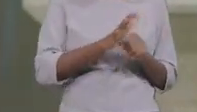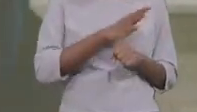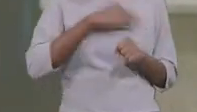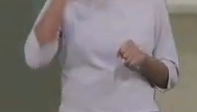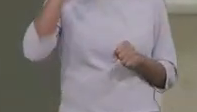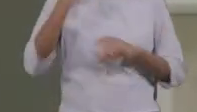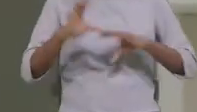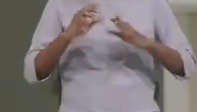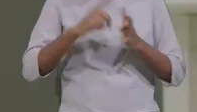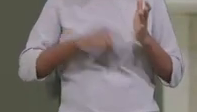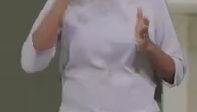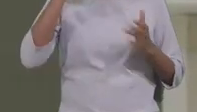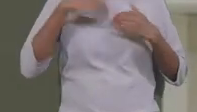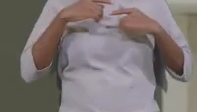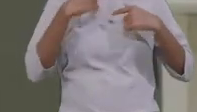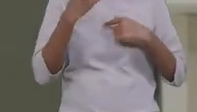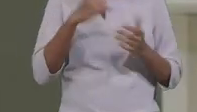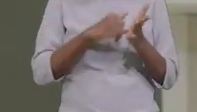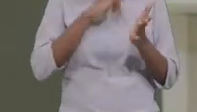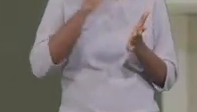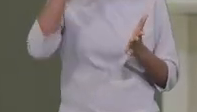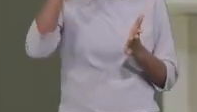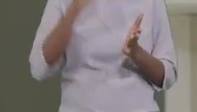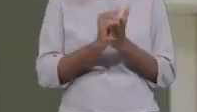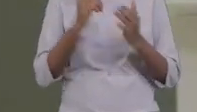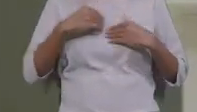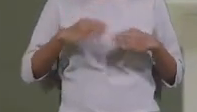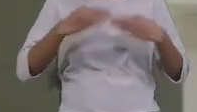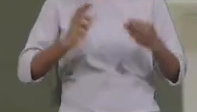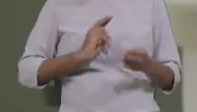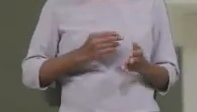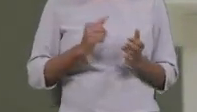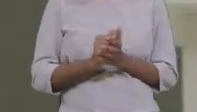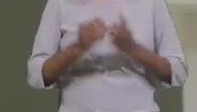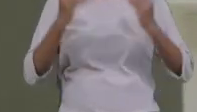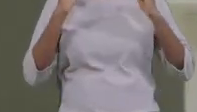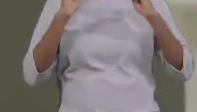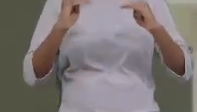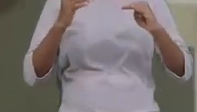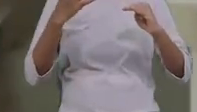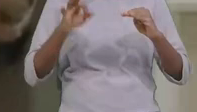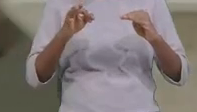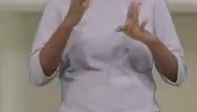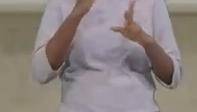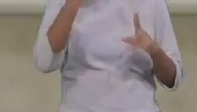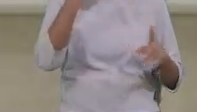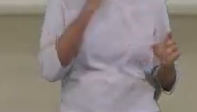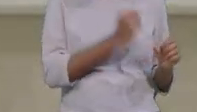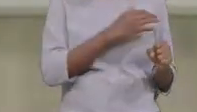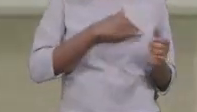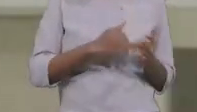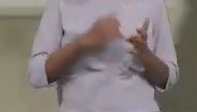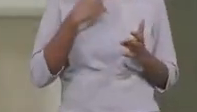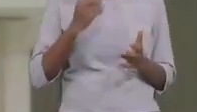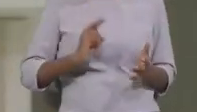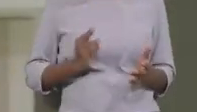Et il fera ce qu'il a dit. C'est Dieu qui nous a donné cette mesure de foi. Et